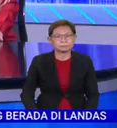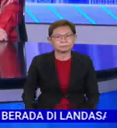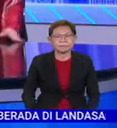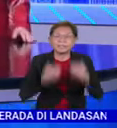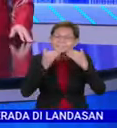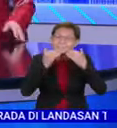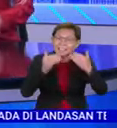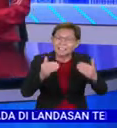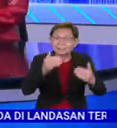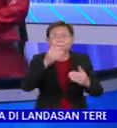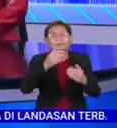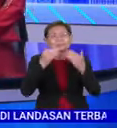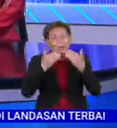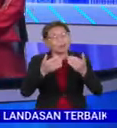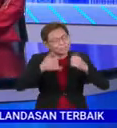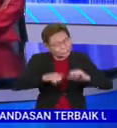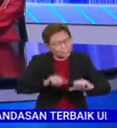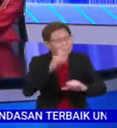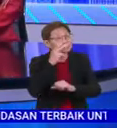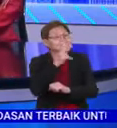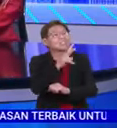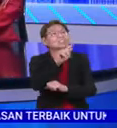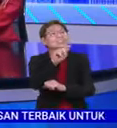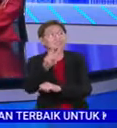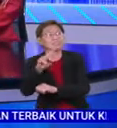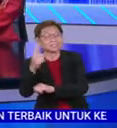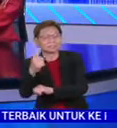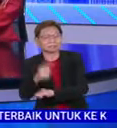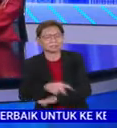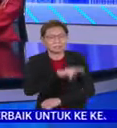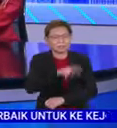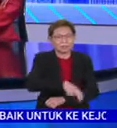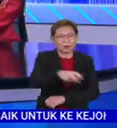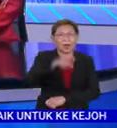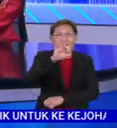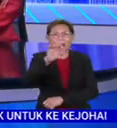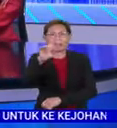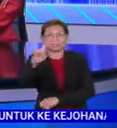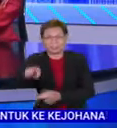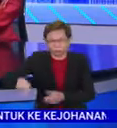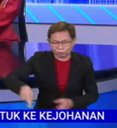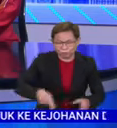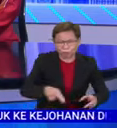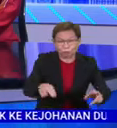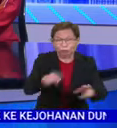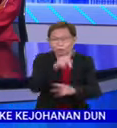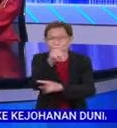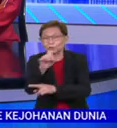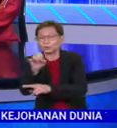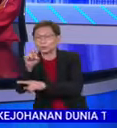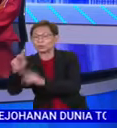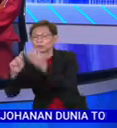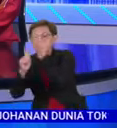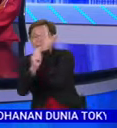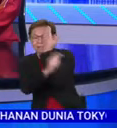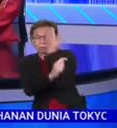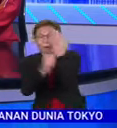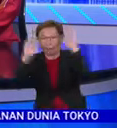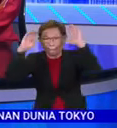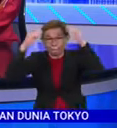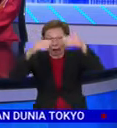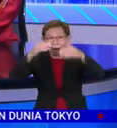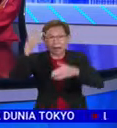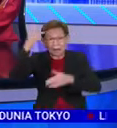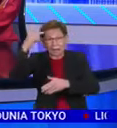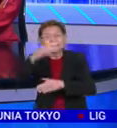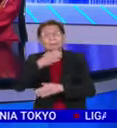Terima kasih atas kesetiaan anda bersama berita perdana. Jelajah FT Roadpedia edisi Zon Timur melibatkan Pahang, Kelantan dan